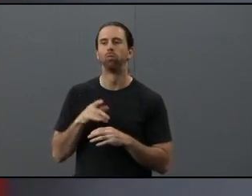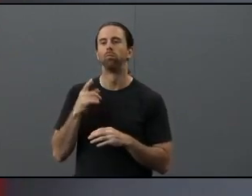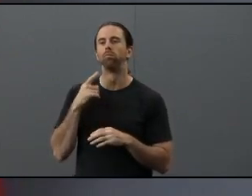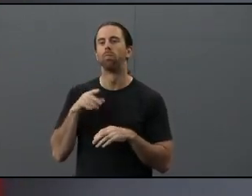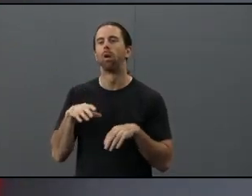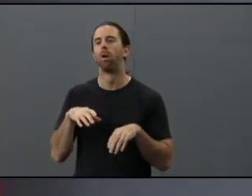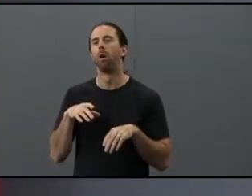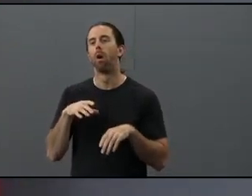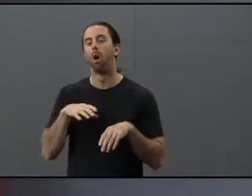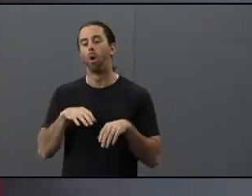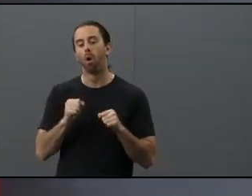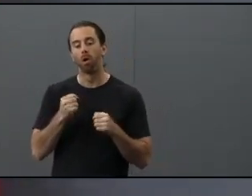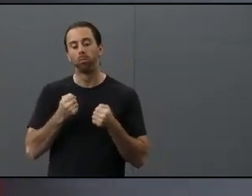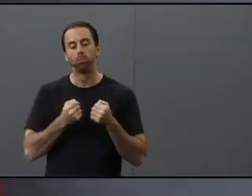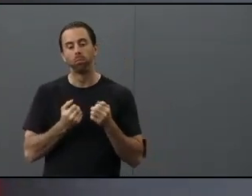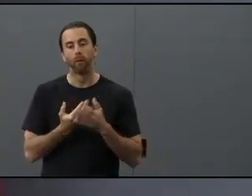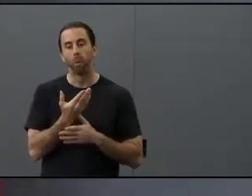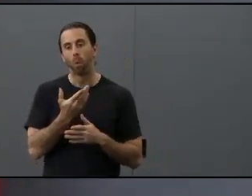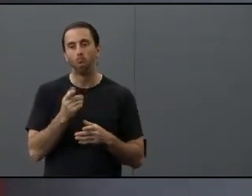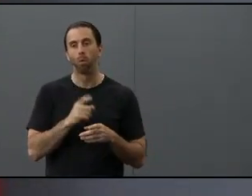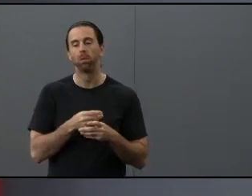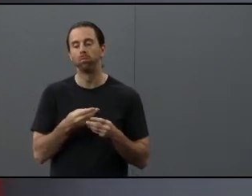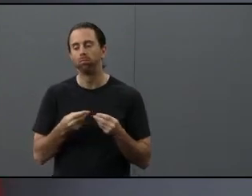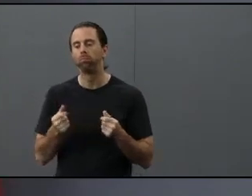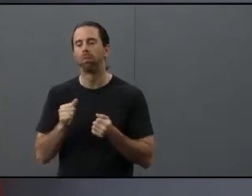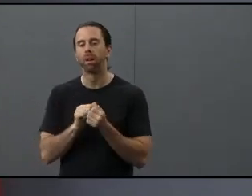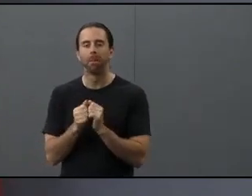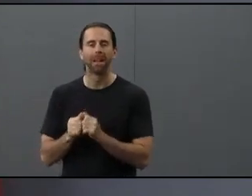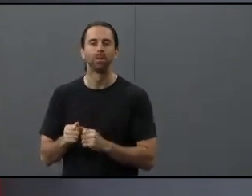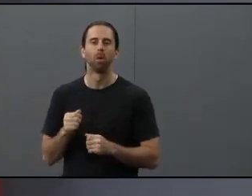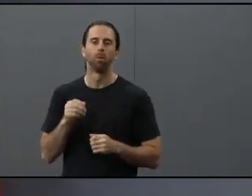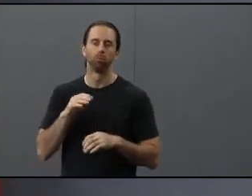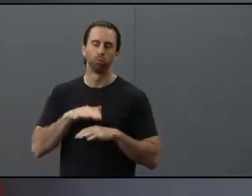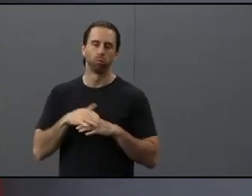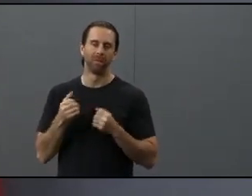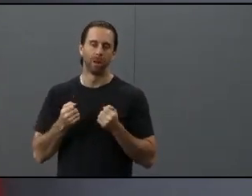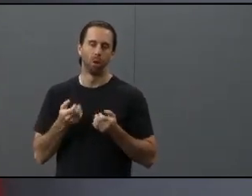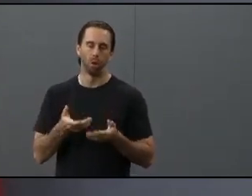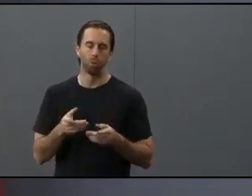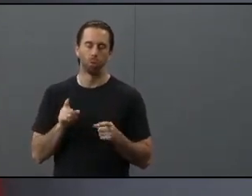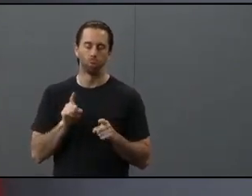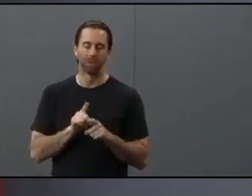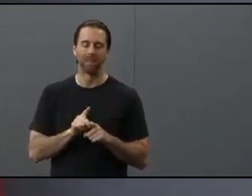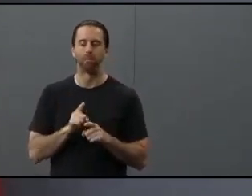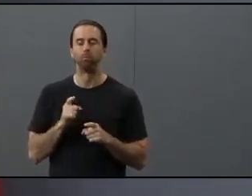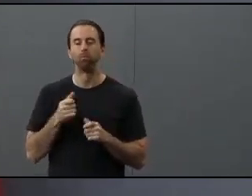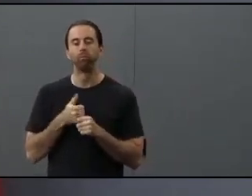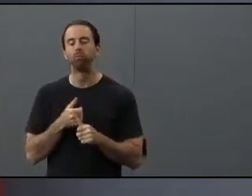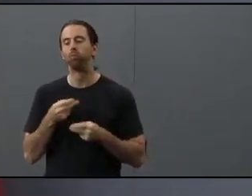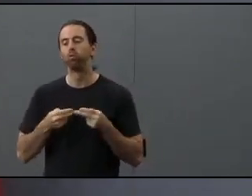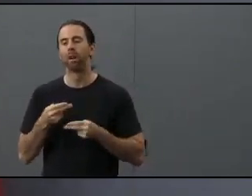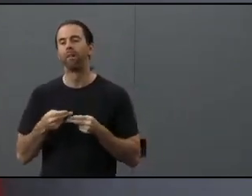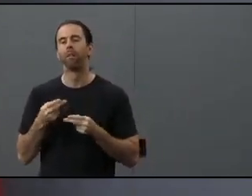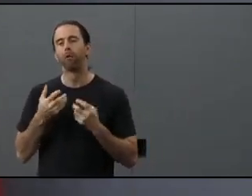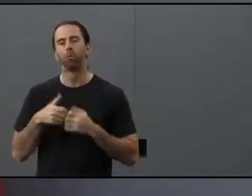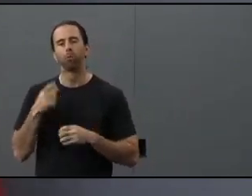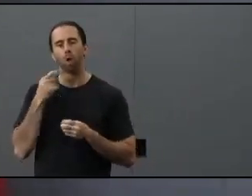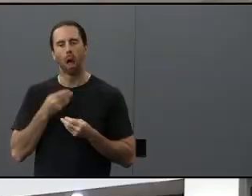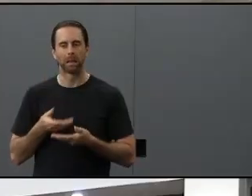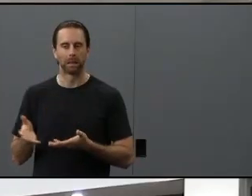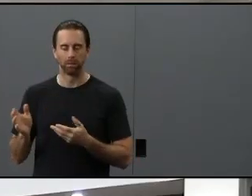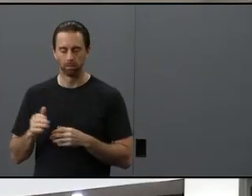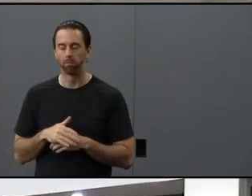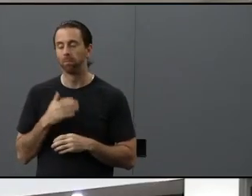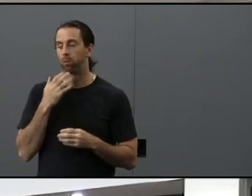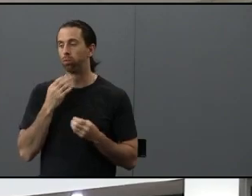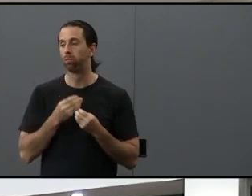véhiculle et installation des équipements et de l'adaptation sur ces véhicules et à même le budget de fonctionnement pour le reste merci